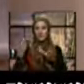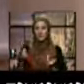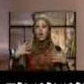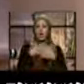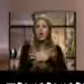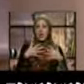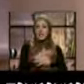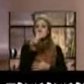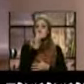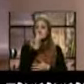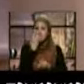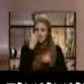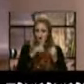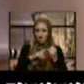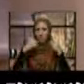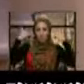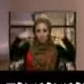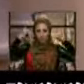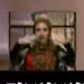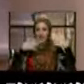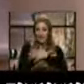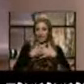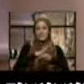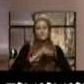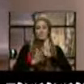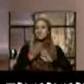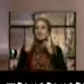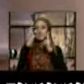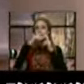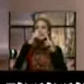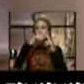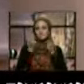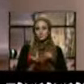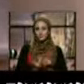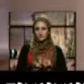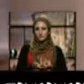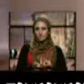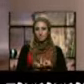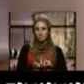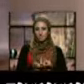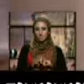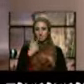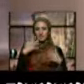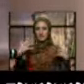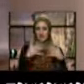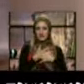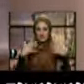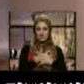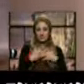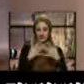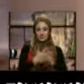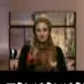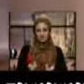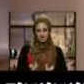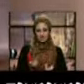الاضحى. ولكن كان كل يوم سبحان الله العظيم كما اقول دائما يعني لما كثرت اطباق